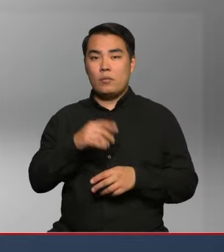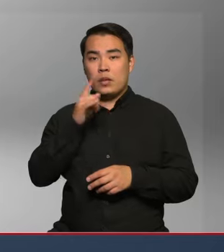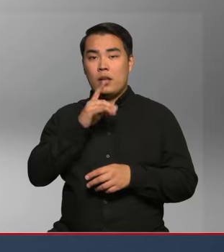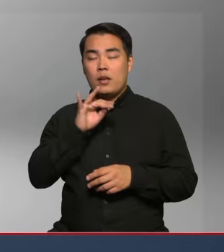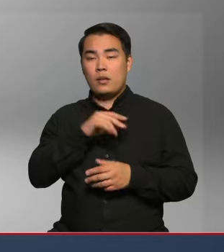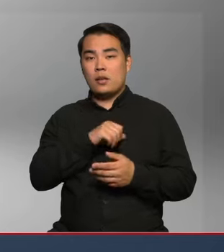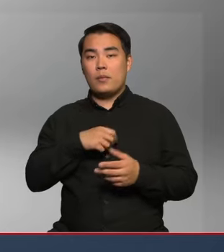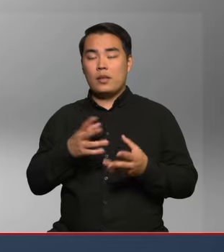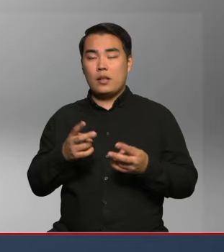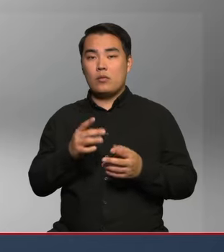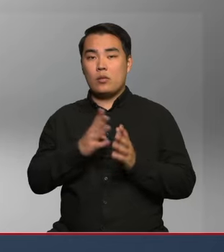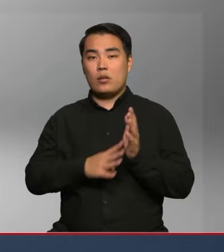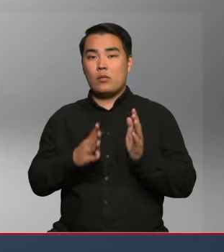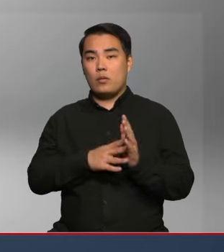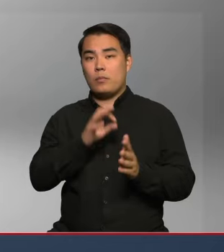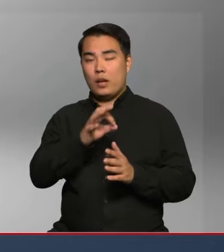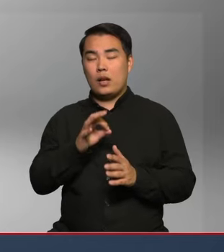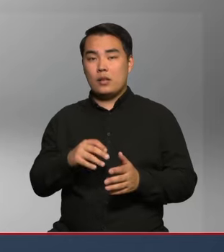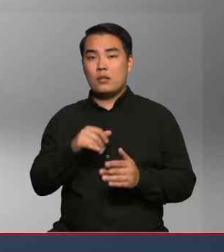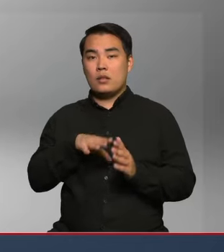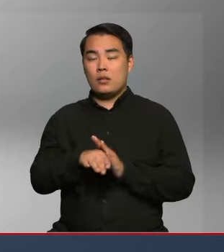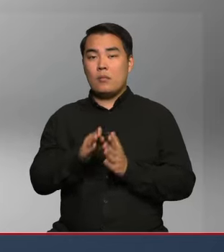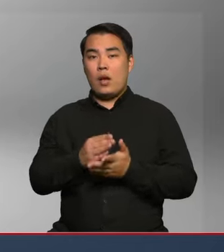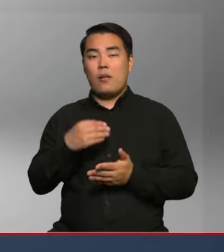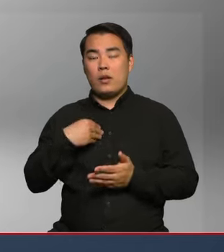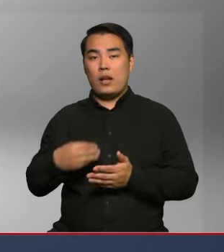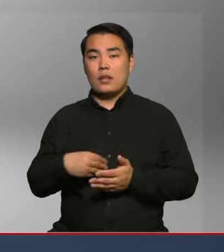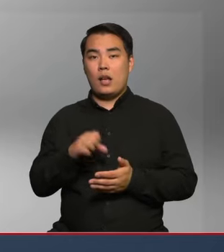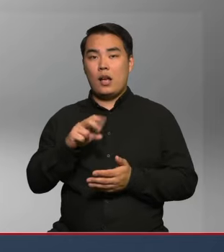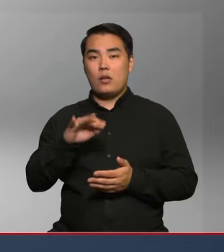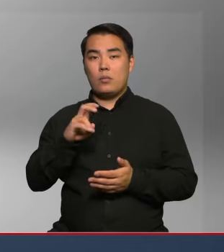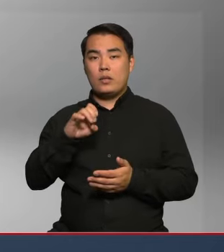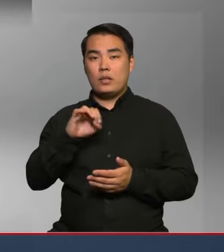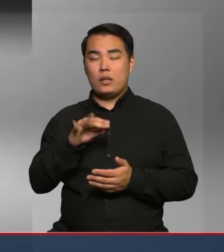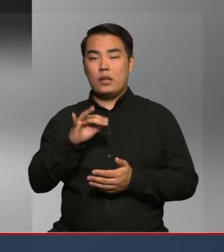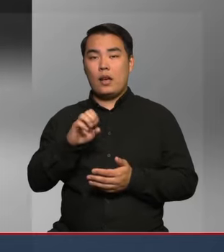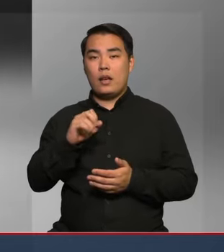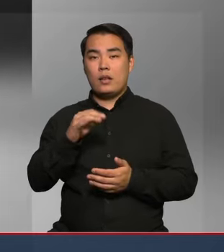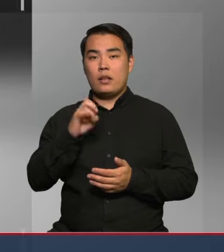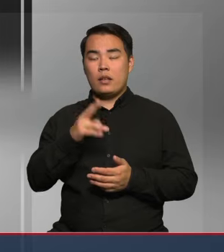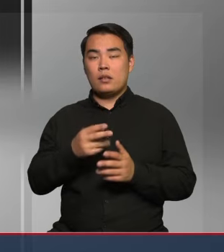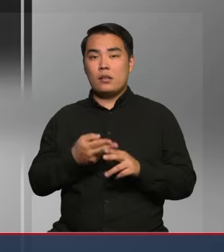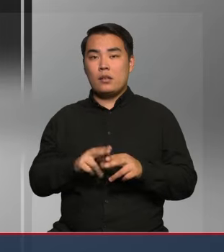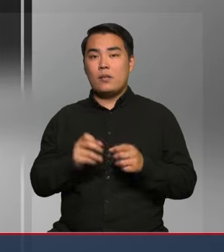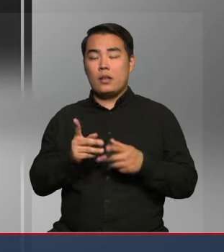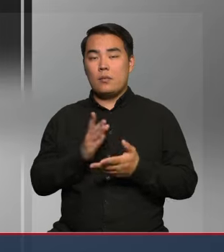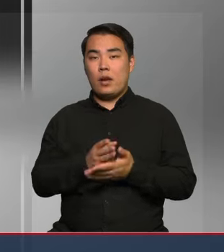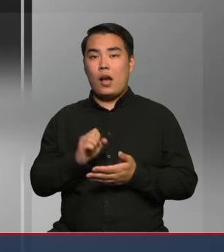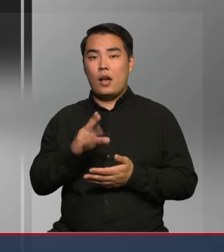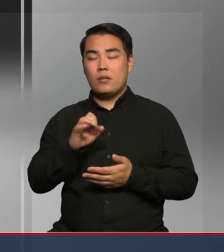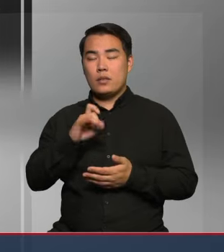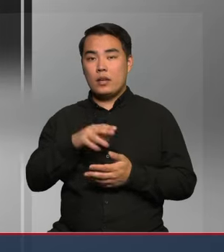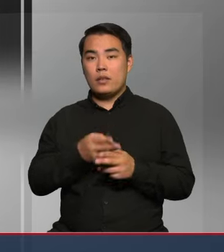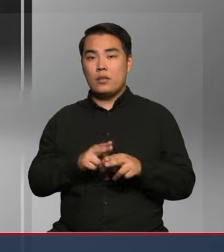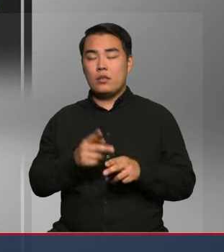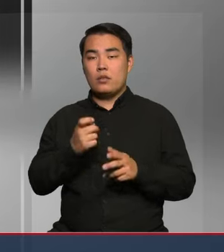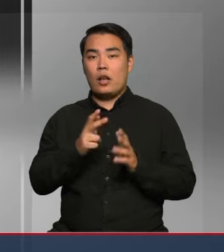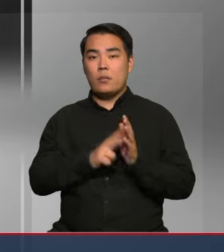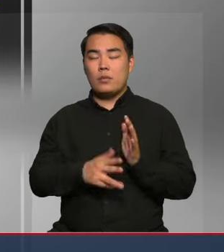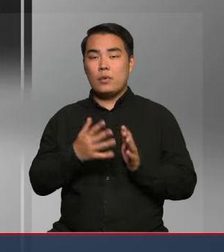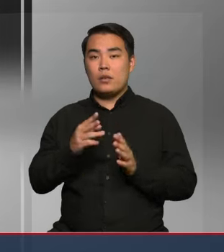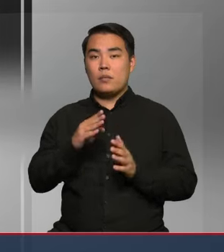өндірістік шикізатының 99% содан тұрады. Францияның алюминий, әйнек пен қағазы қоқыстан. Австрия 265 мың тонна